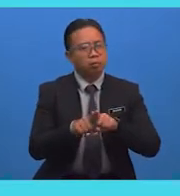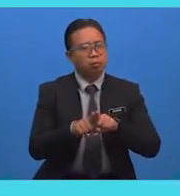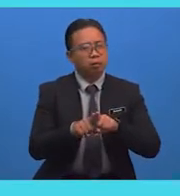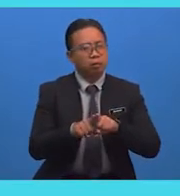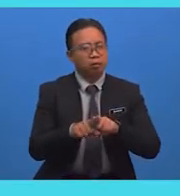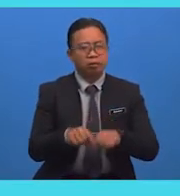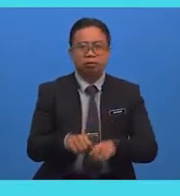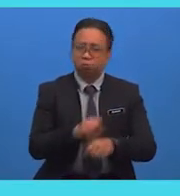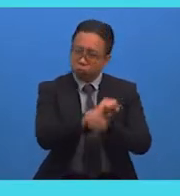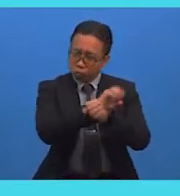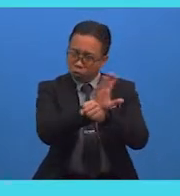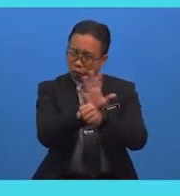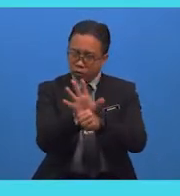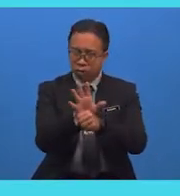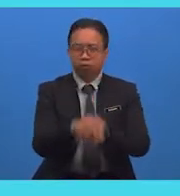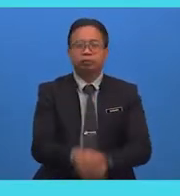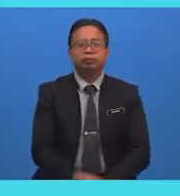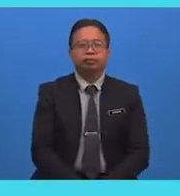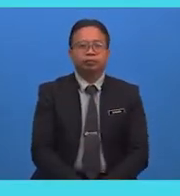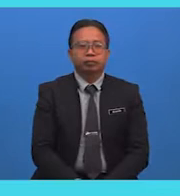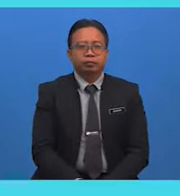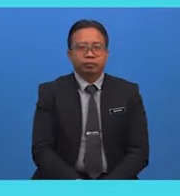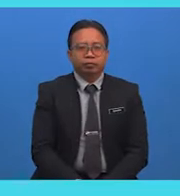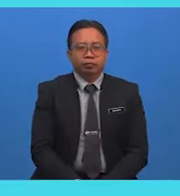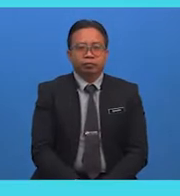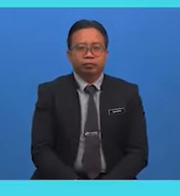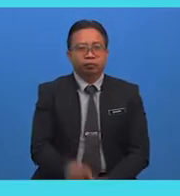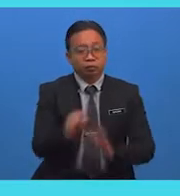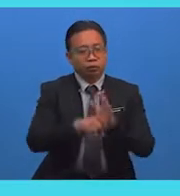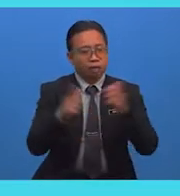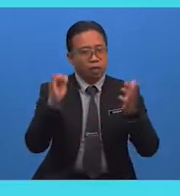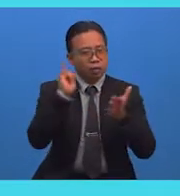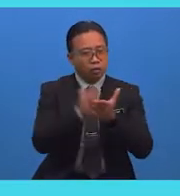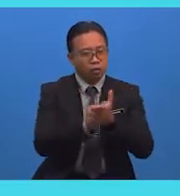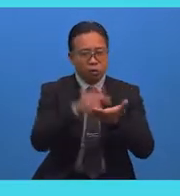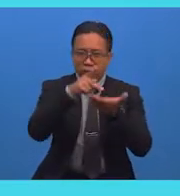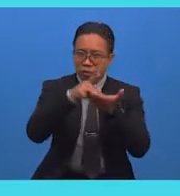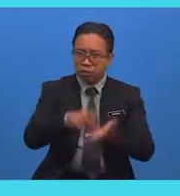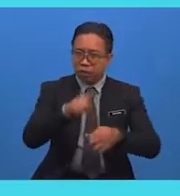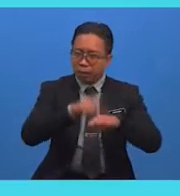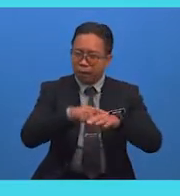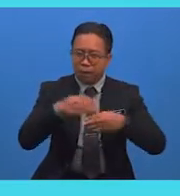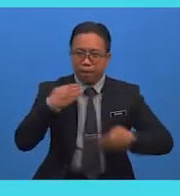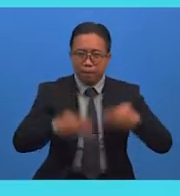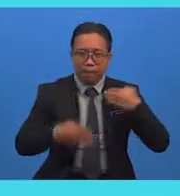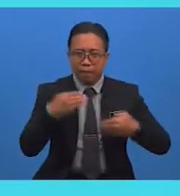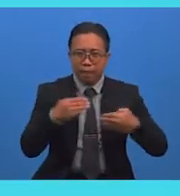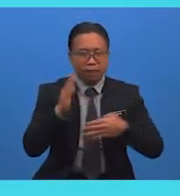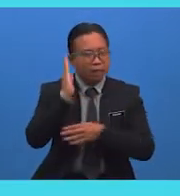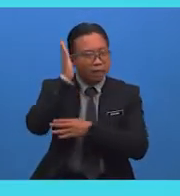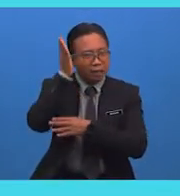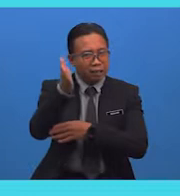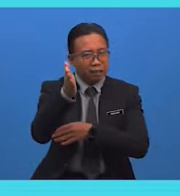ini iaitu penularan penyakit COVID-19. Selain itu, kesan kepada jasmani juga